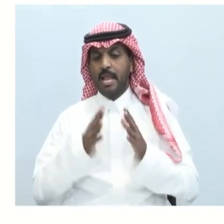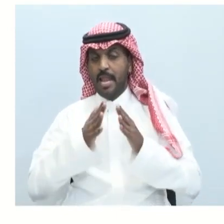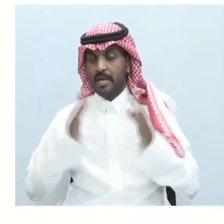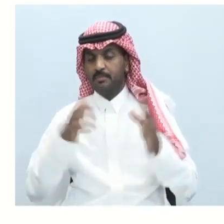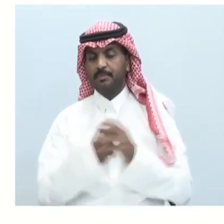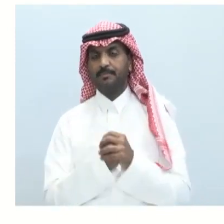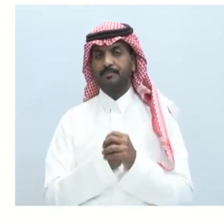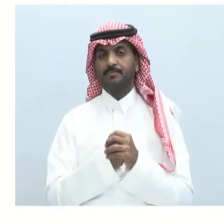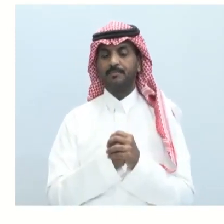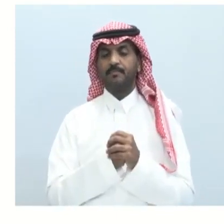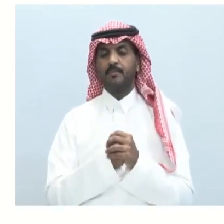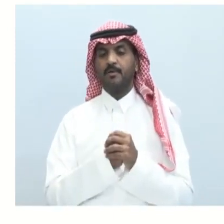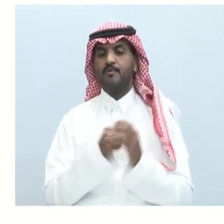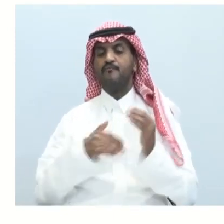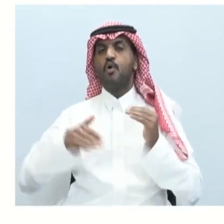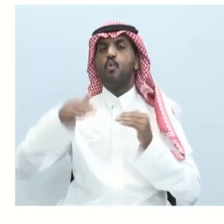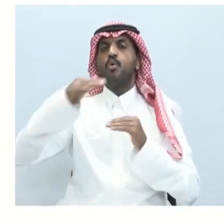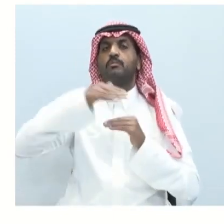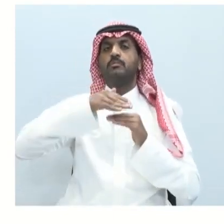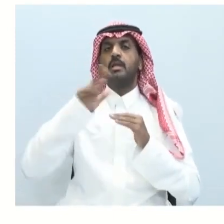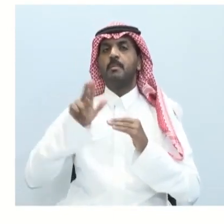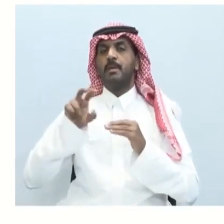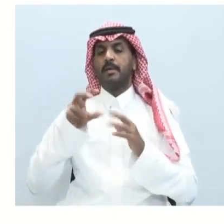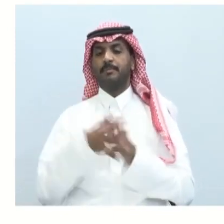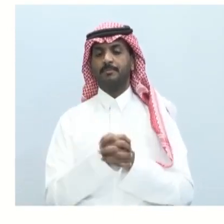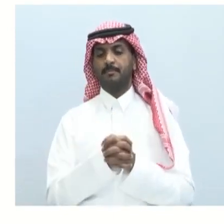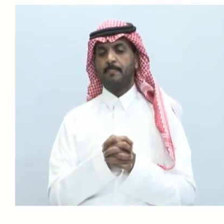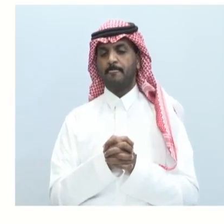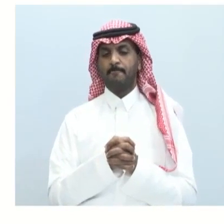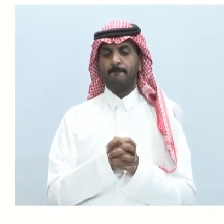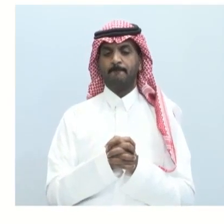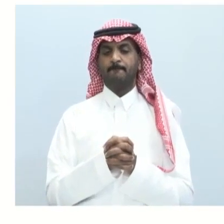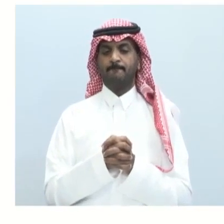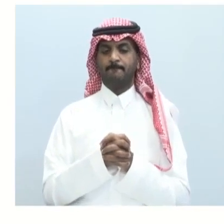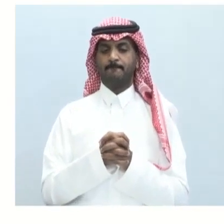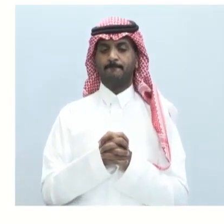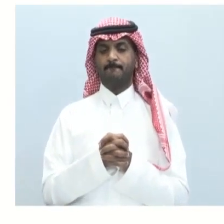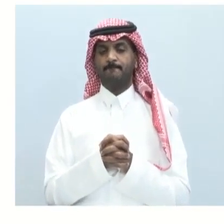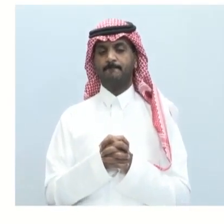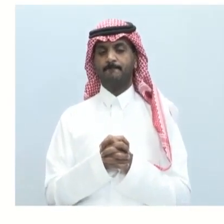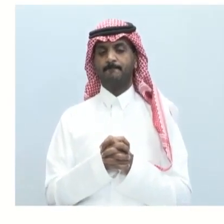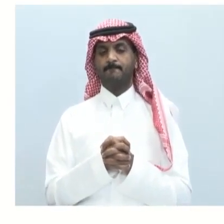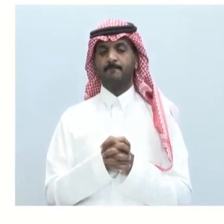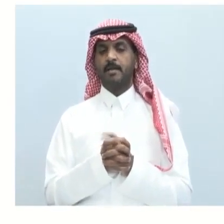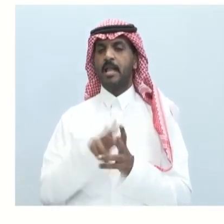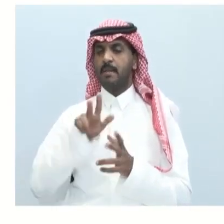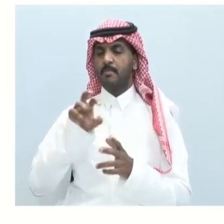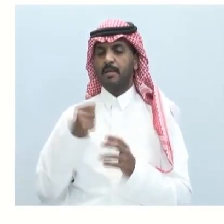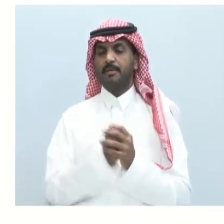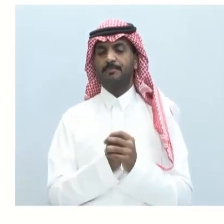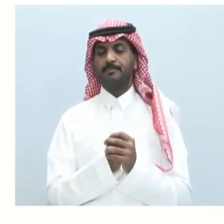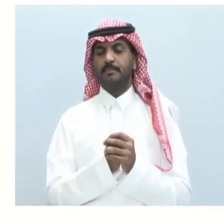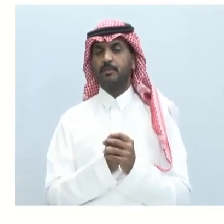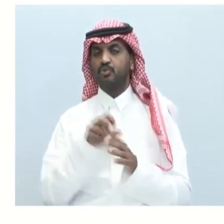نجد ان فوق المملكه وهي ماذا الاكبر ثم ياتي الاصغر منها المملكه ثم